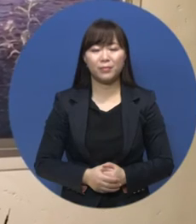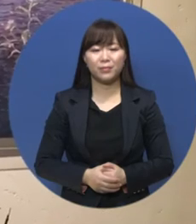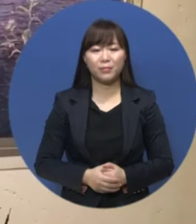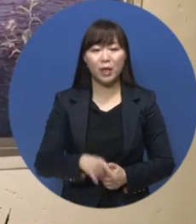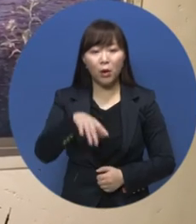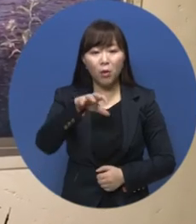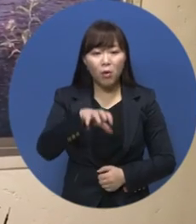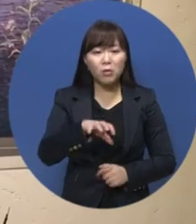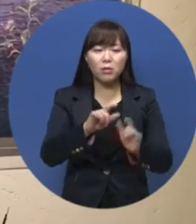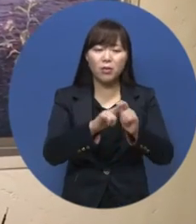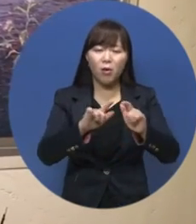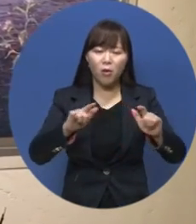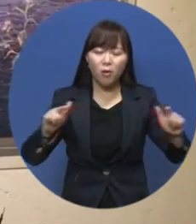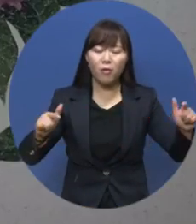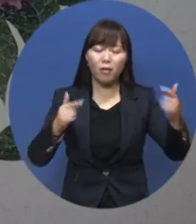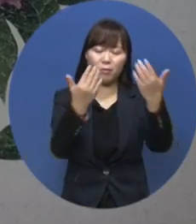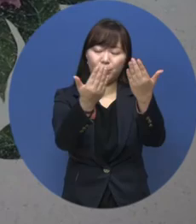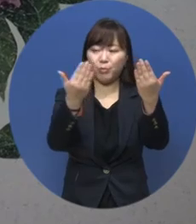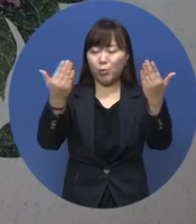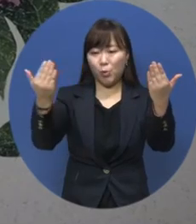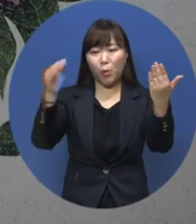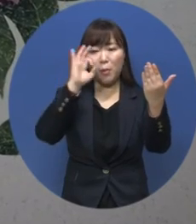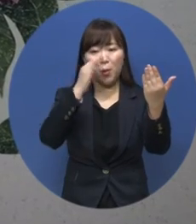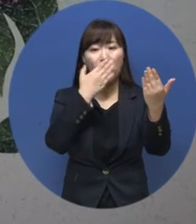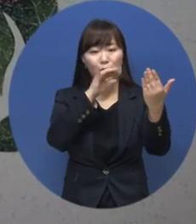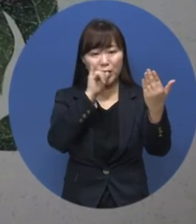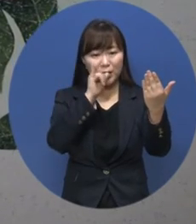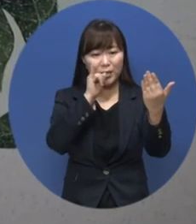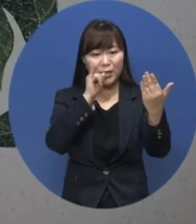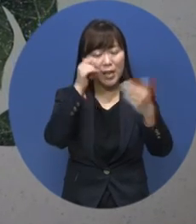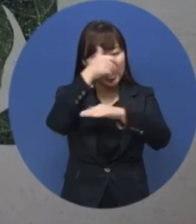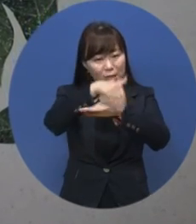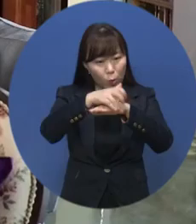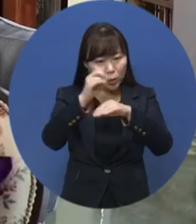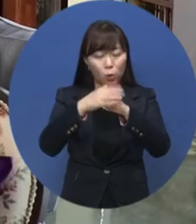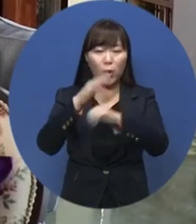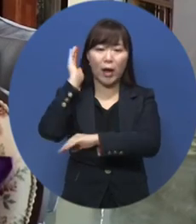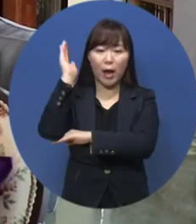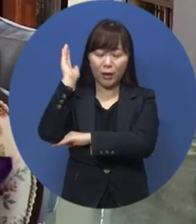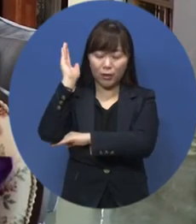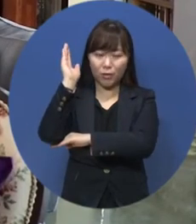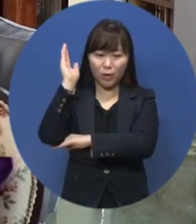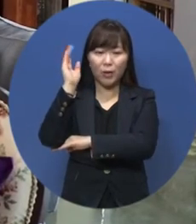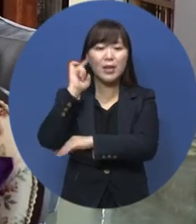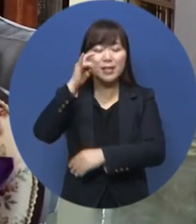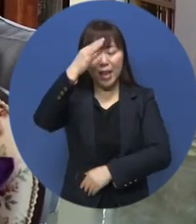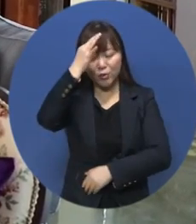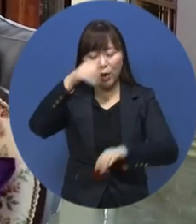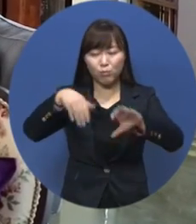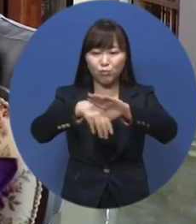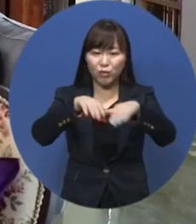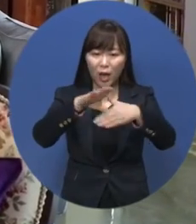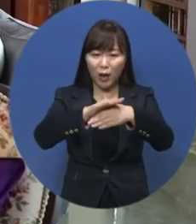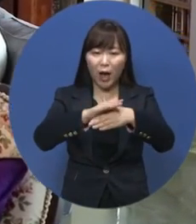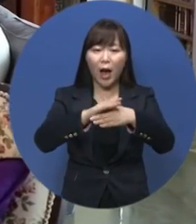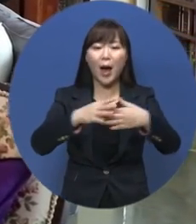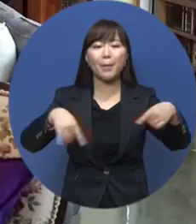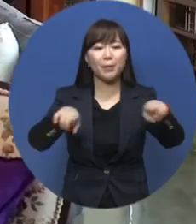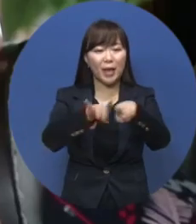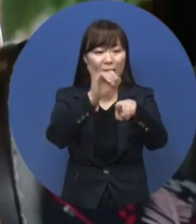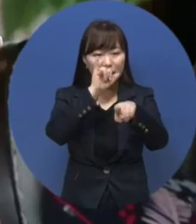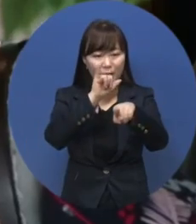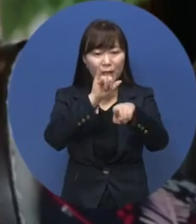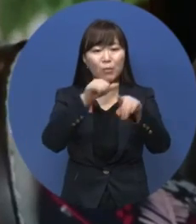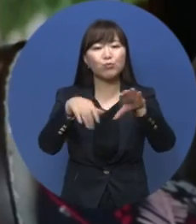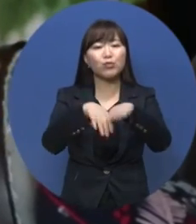루카스 갤러리는 다양한 전시 작품을 볼 수 있는 기획전과 강연 등으로 예술과 문화가 서로 어우러진